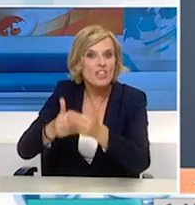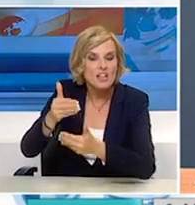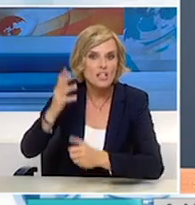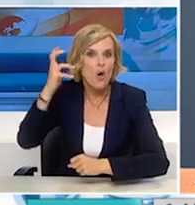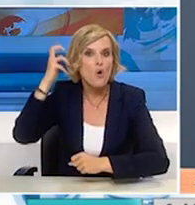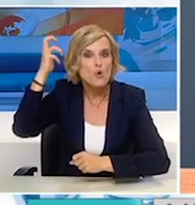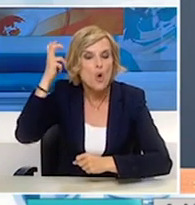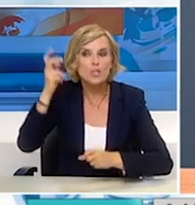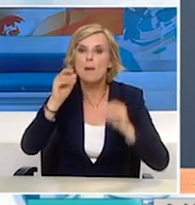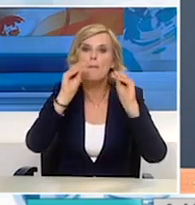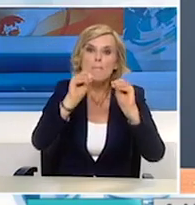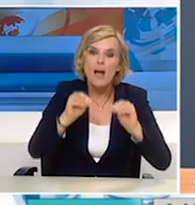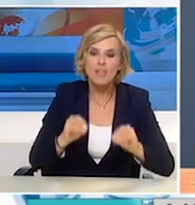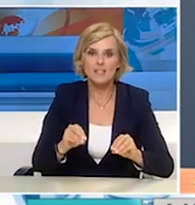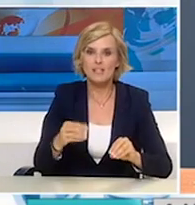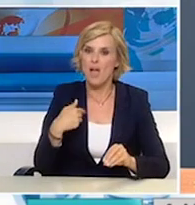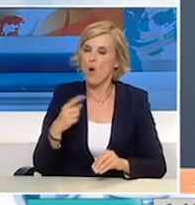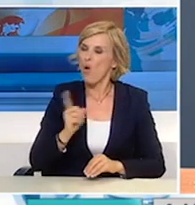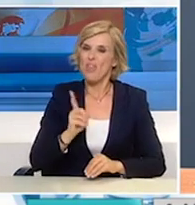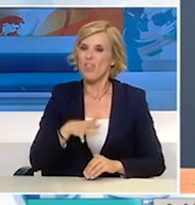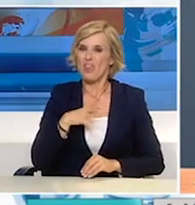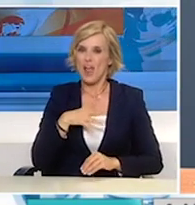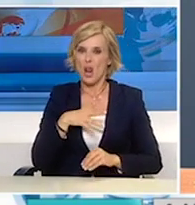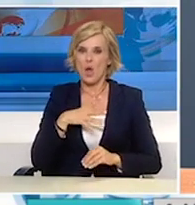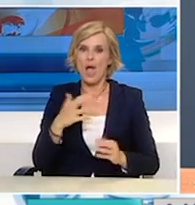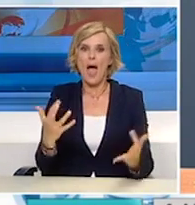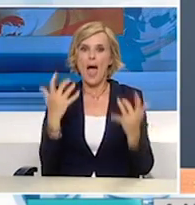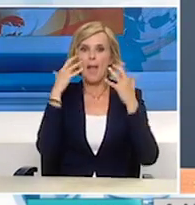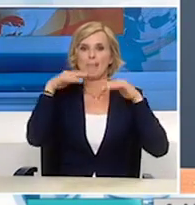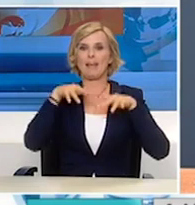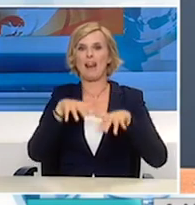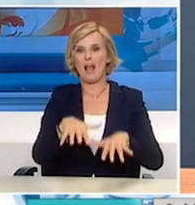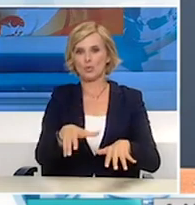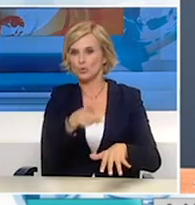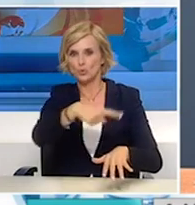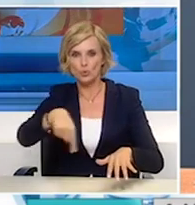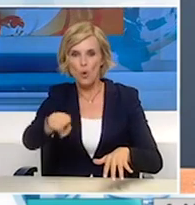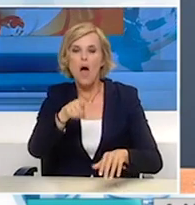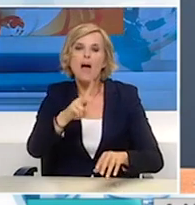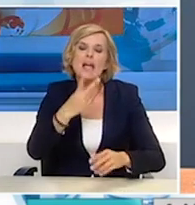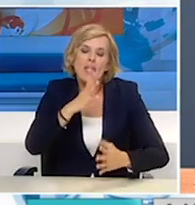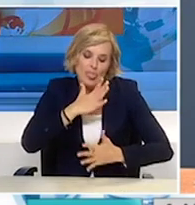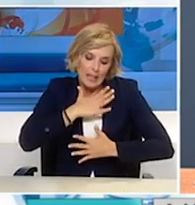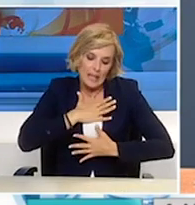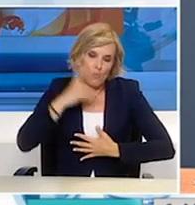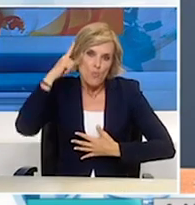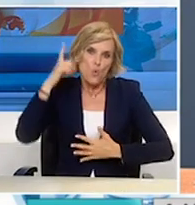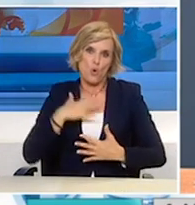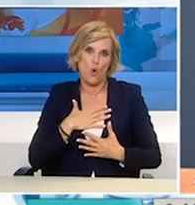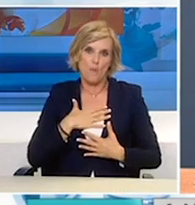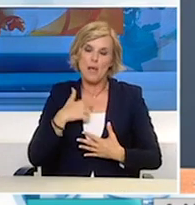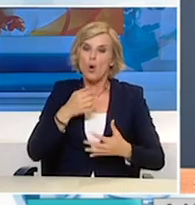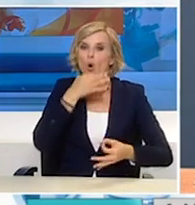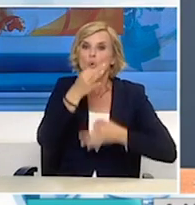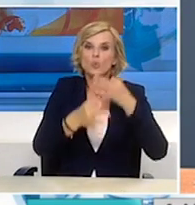και της μάθησης. Και πάλι δεν θέλω να επηρεάσω κανέναν με τη δικιά μου προσωπική τοποθέτηση. Είναι κάποια τοποθέτηση δικιά μου, την οποία την ανέφερα εδώ πέρα.